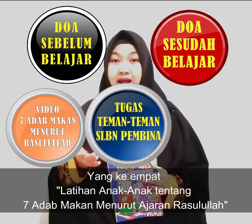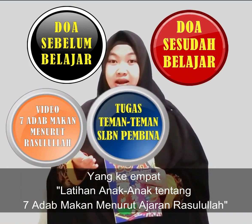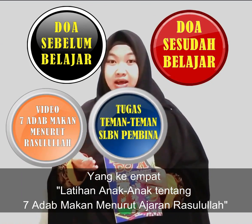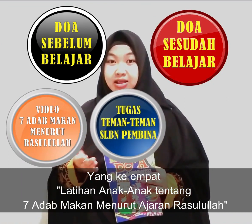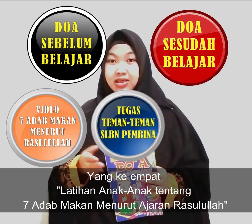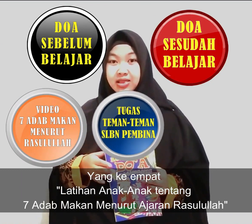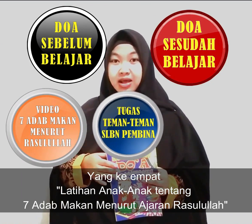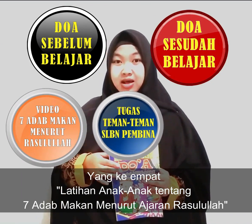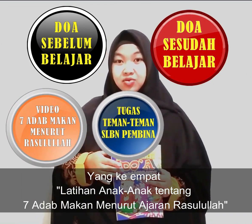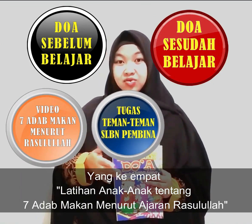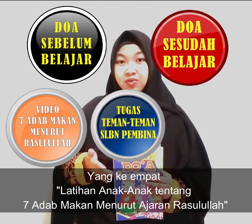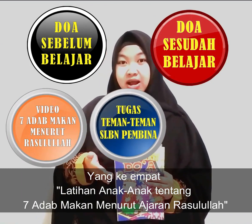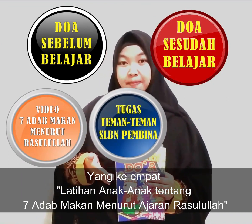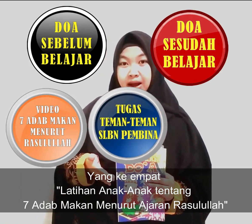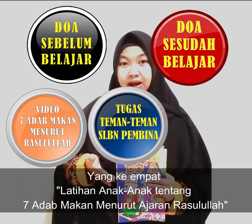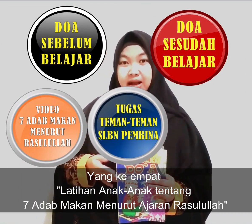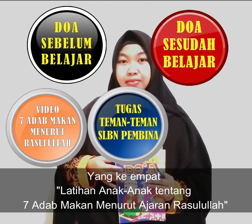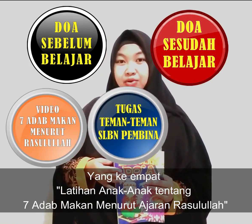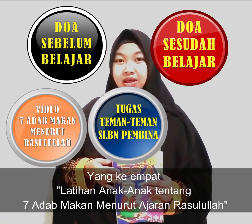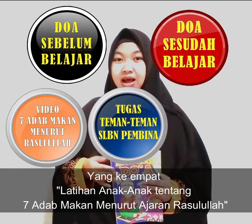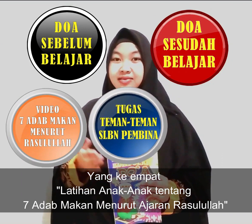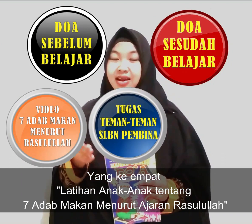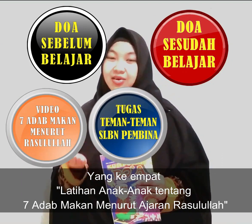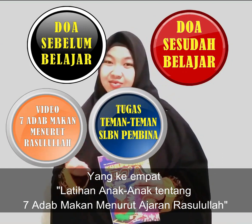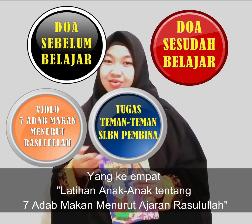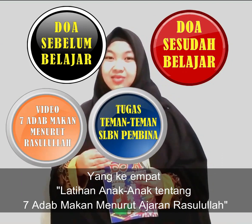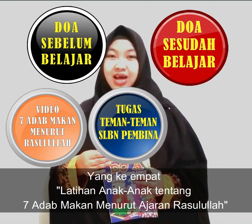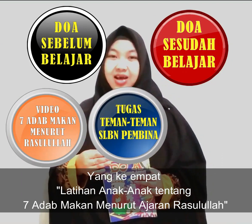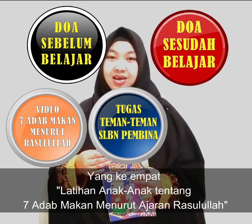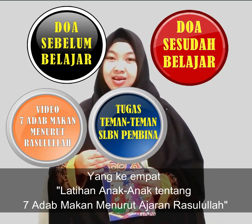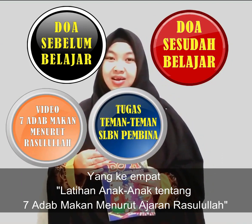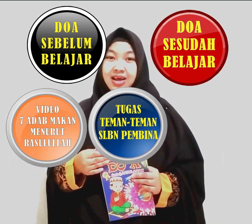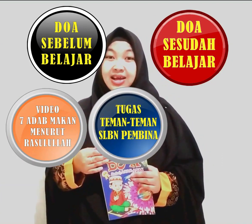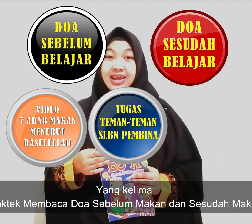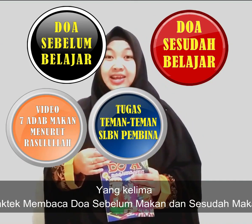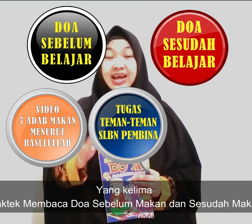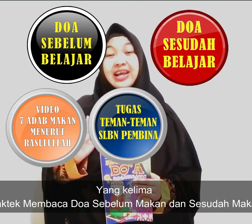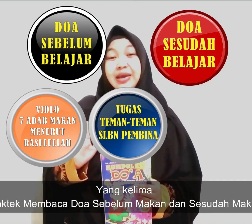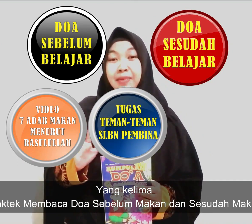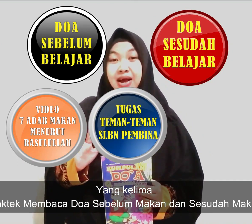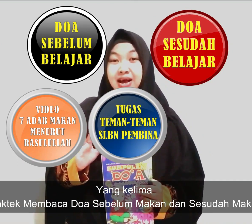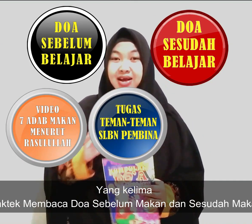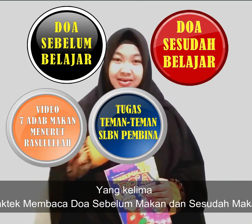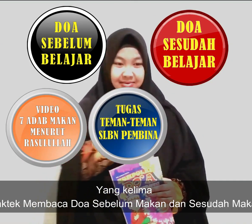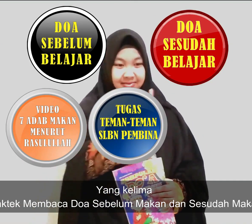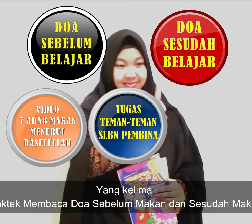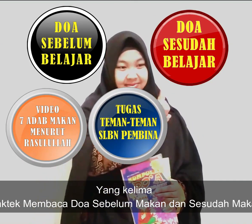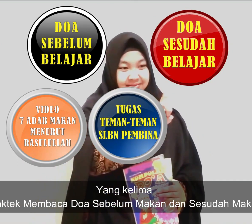latihan anak-anak tentang 7 adab makan menurut ajaran Rasulullah. Dan yang